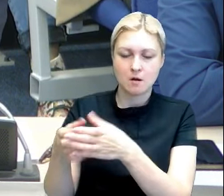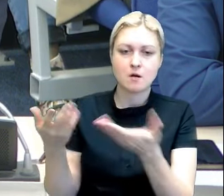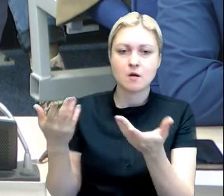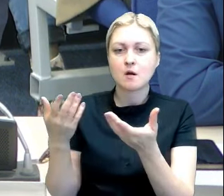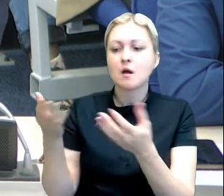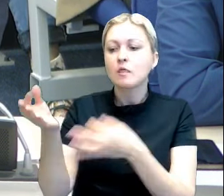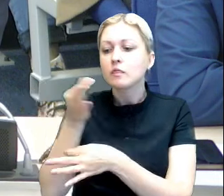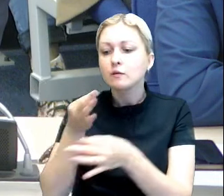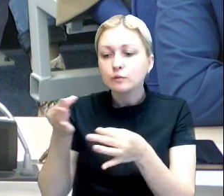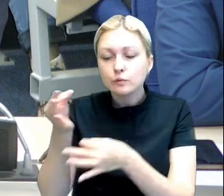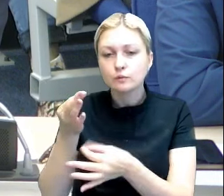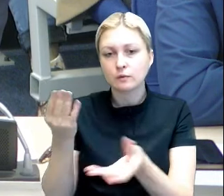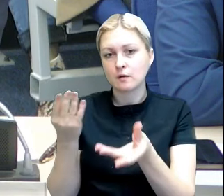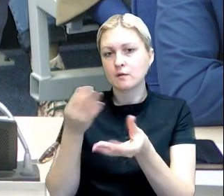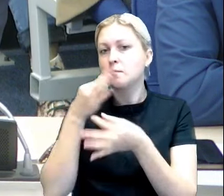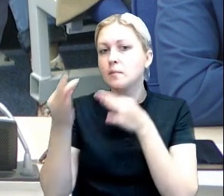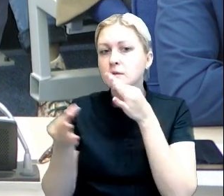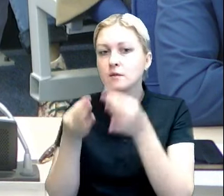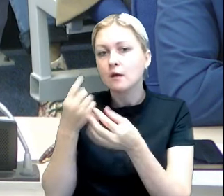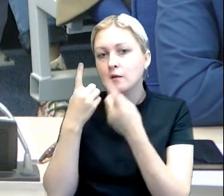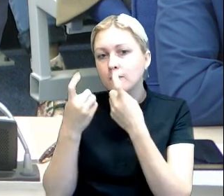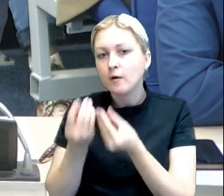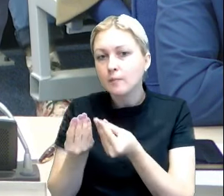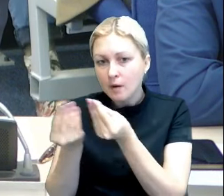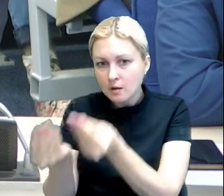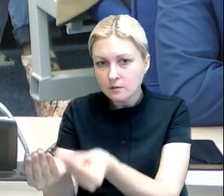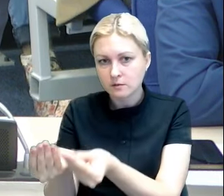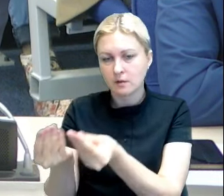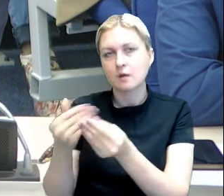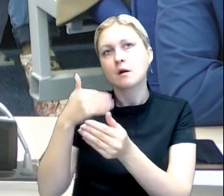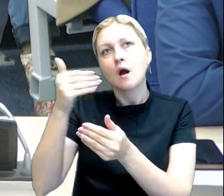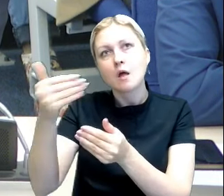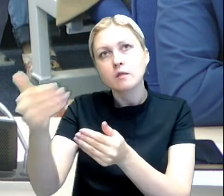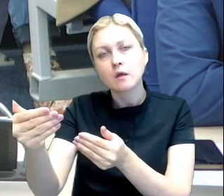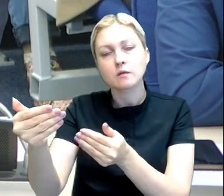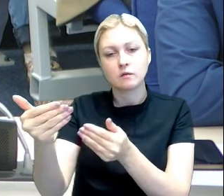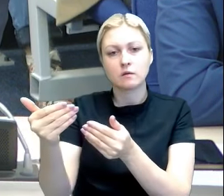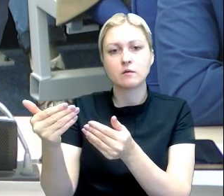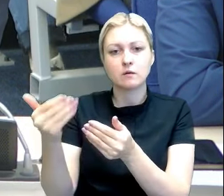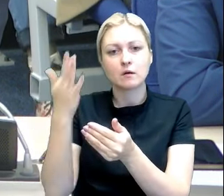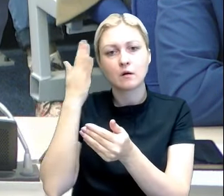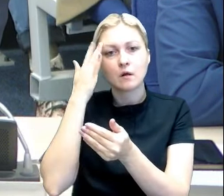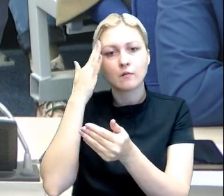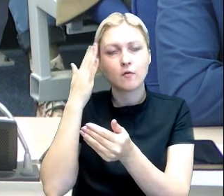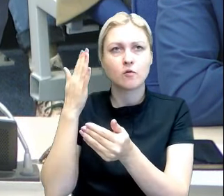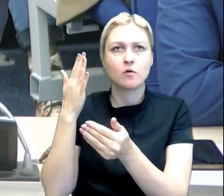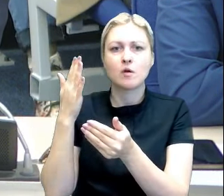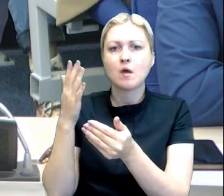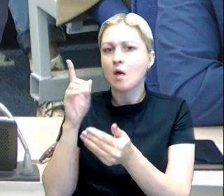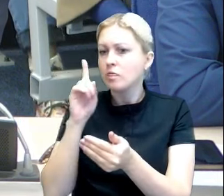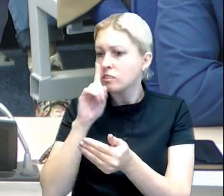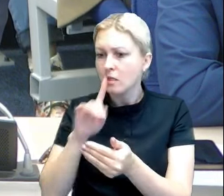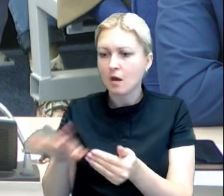informaciją ir matyt ateity tikrai neturėtumė tokių veiksmų kurie vyksta šiuo metu kad ten įvyko parašų